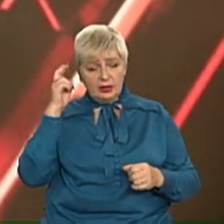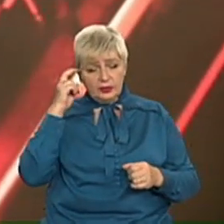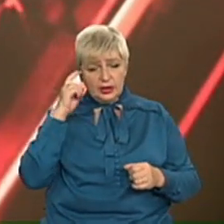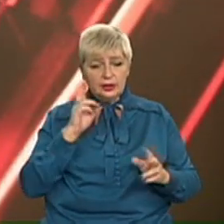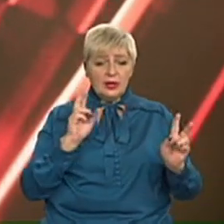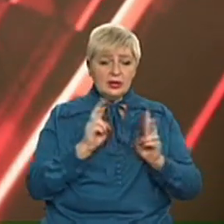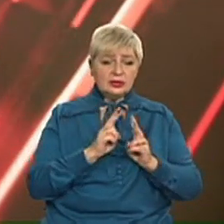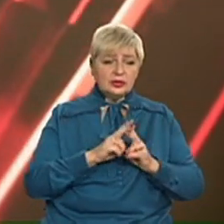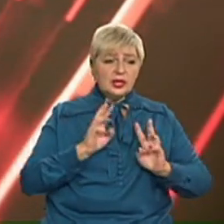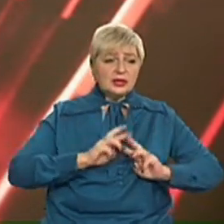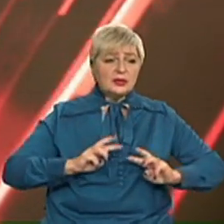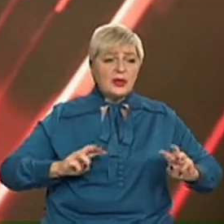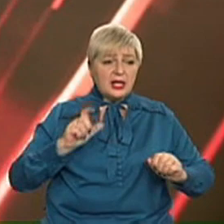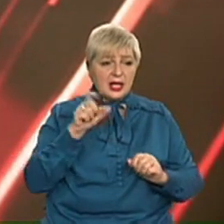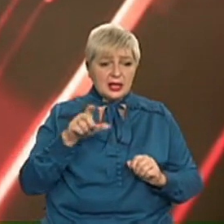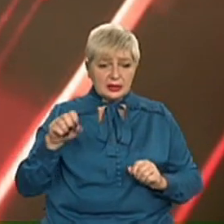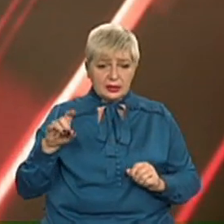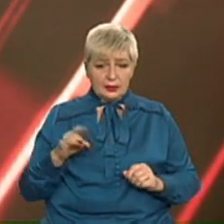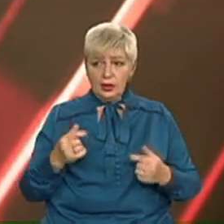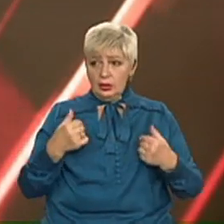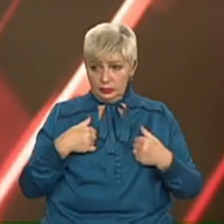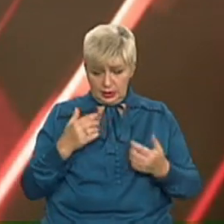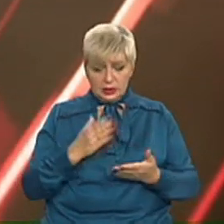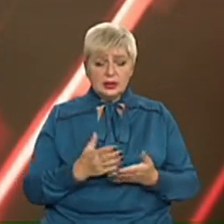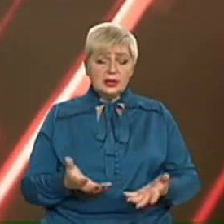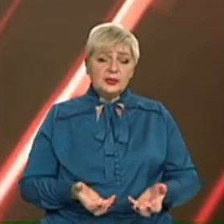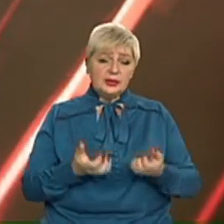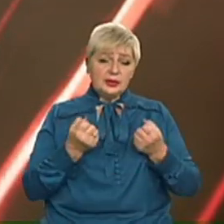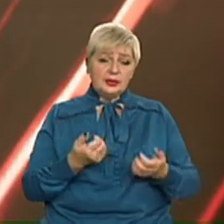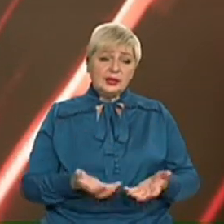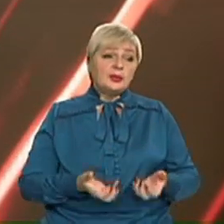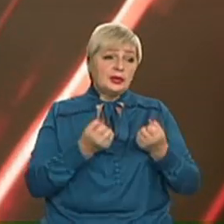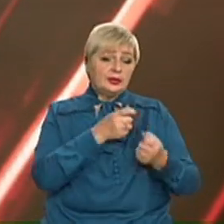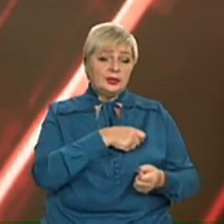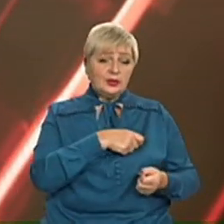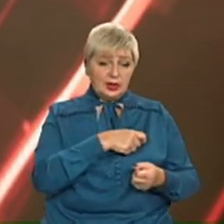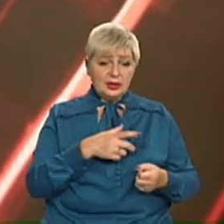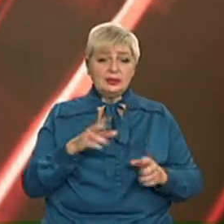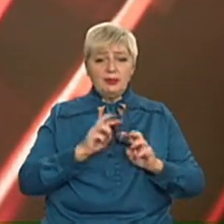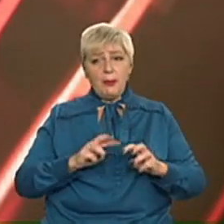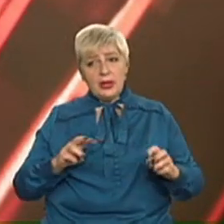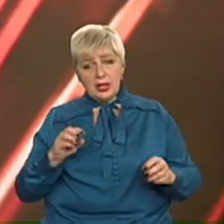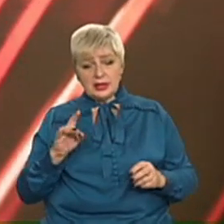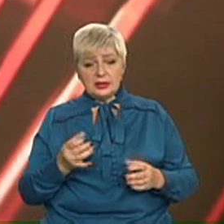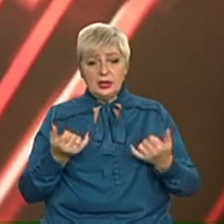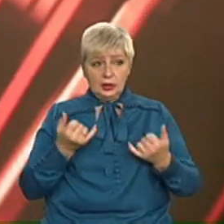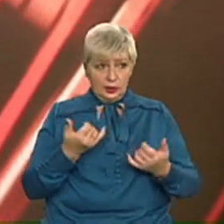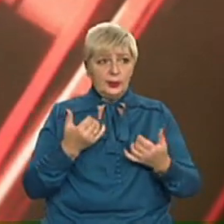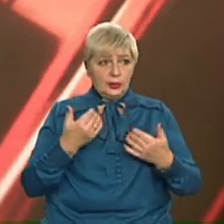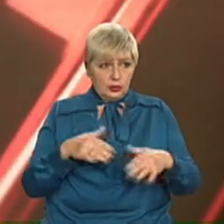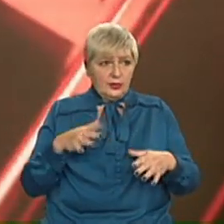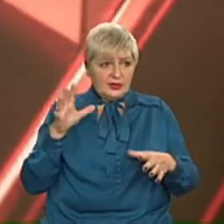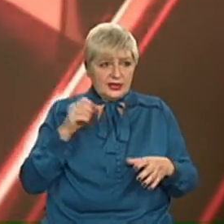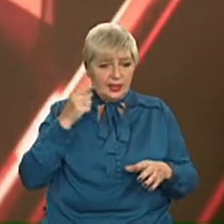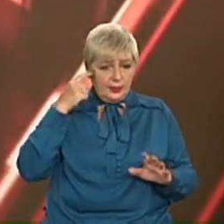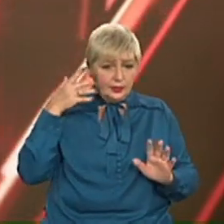Києві, зустрічалися з міністрами. І з міністрами в нас є підтримка. Нас підтримують депутати, нас підтримують міністри. Вони тепер вже все розуміють, що